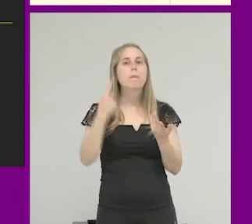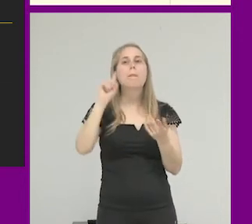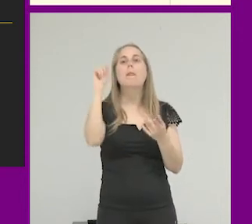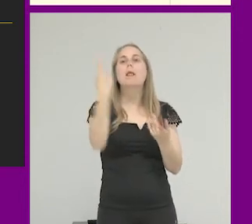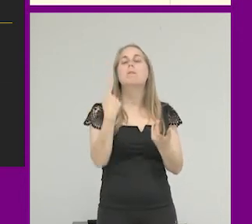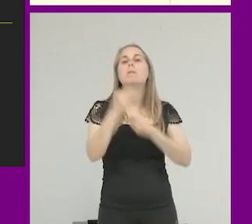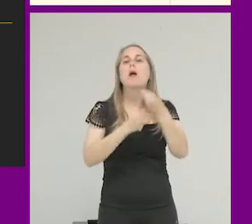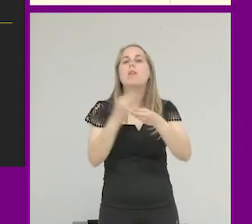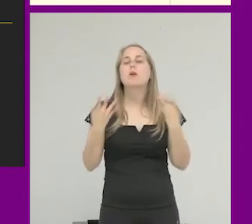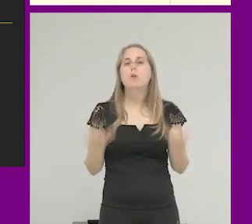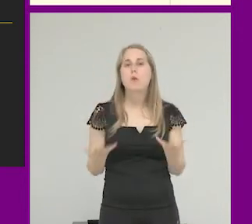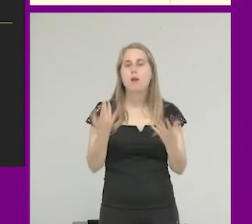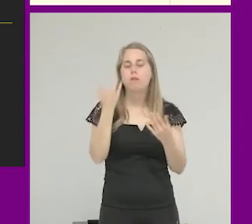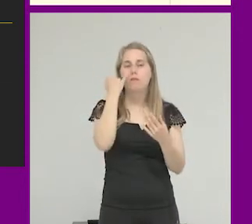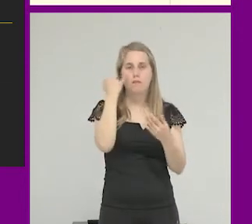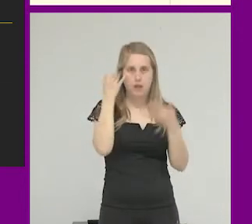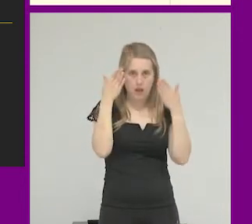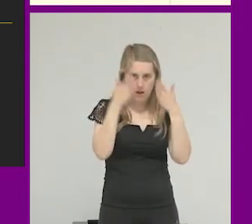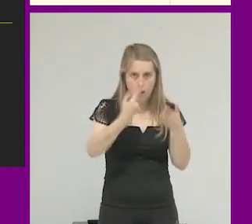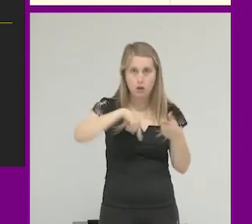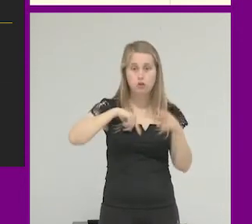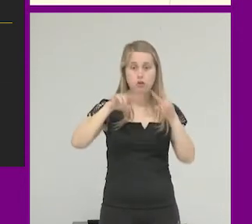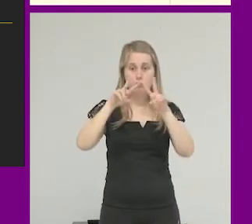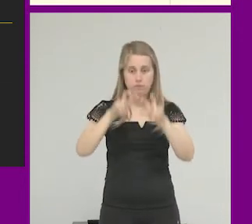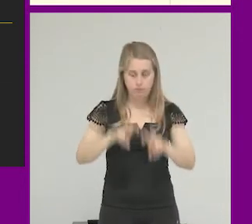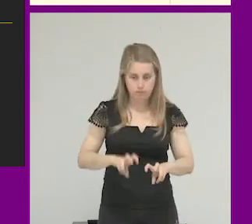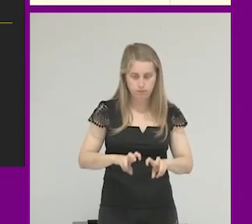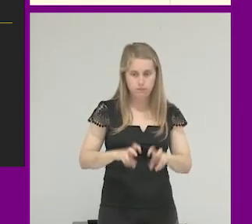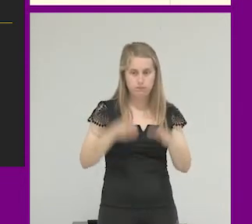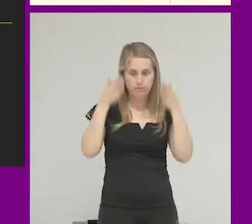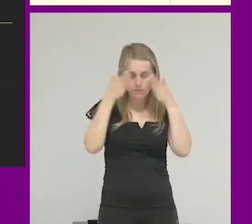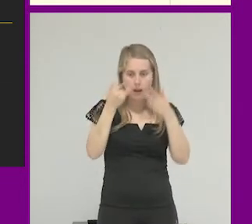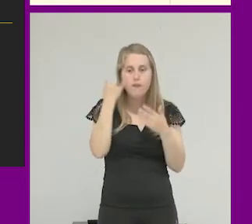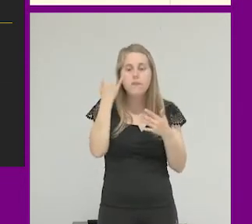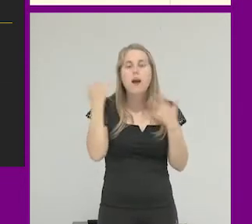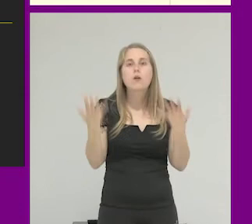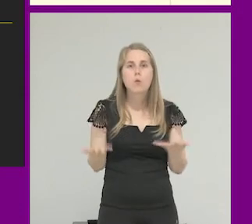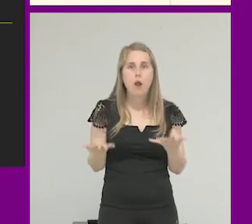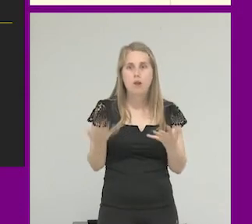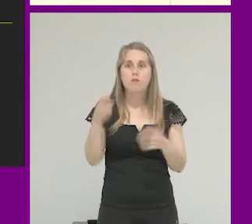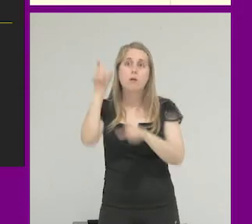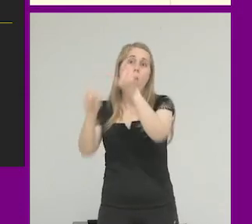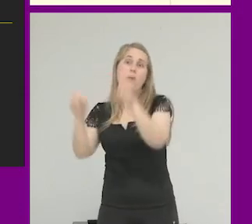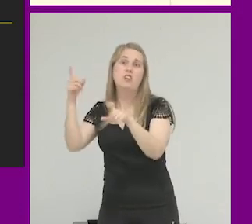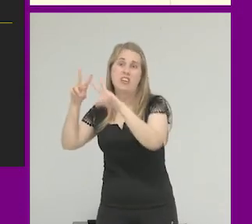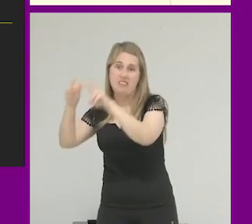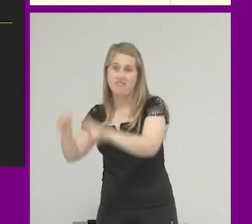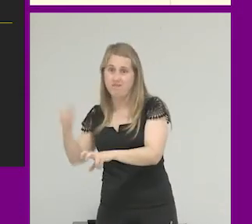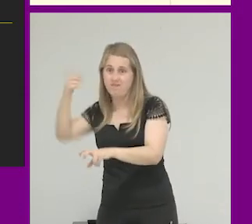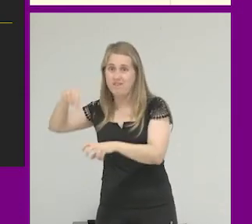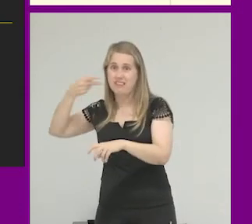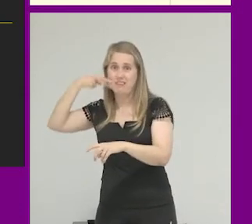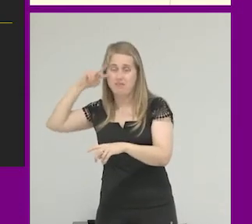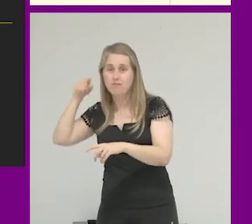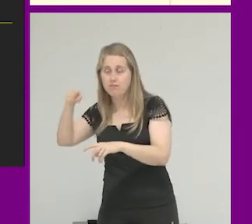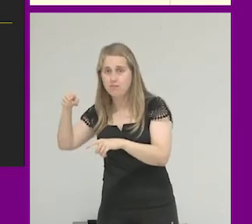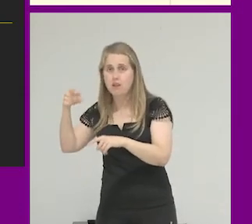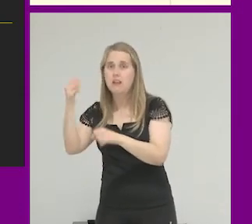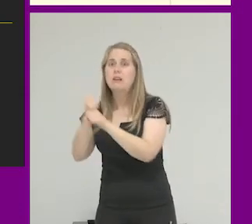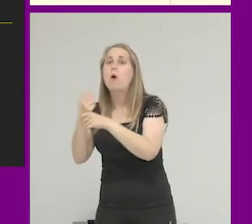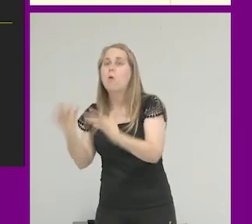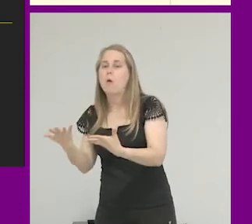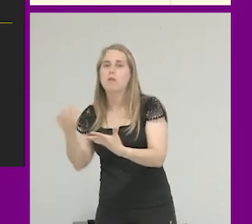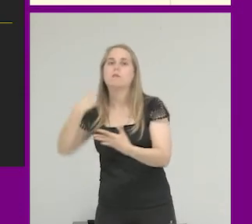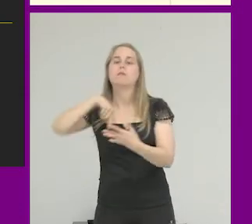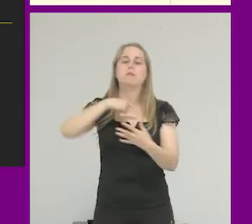gauza egin genuna izan zen, bai fijatu, gu ikerlariak ez garen bezala, ba, fijatu gara bai ikerlari batzuk egin duten lana, eta hori